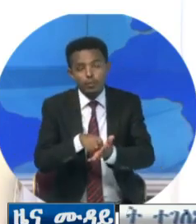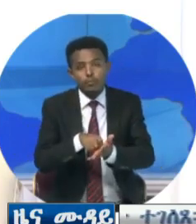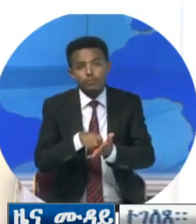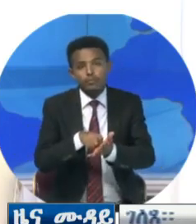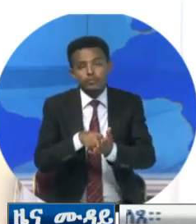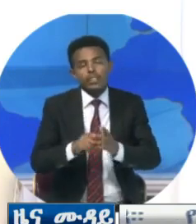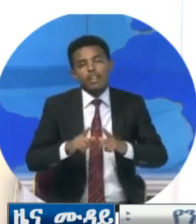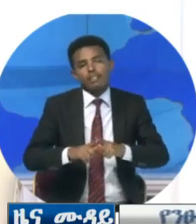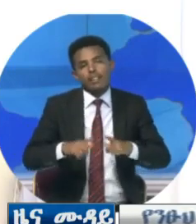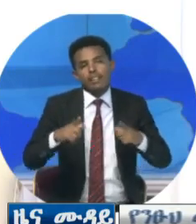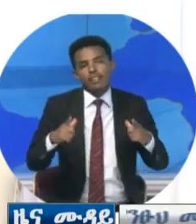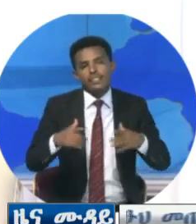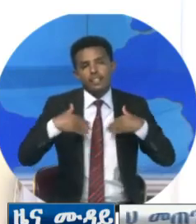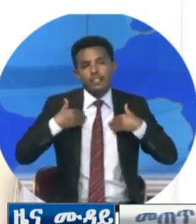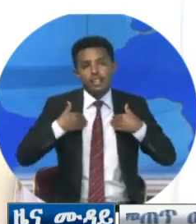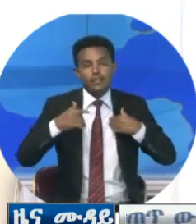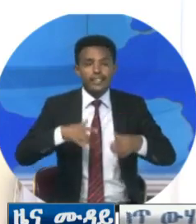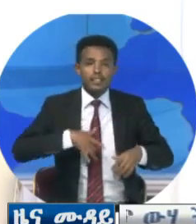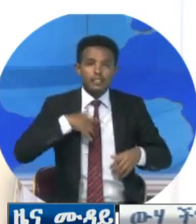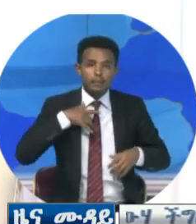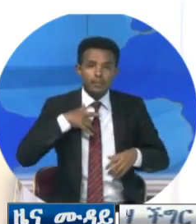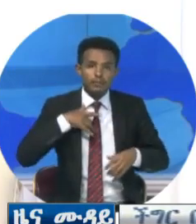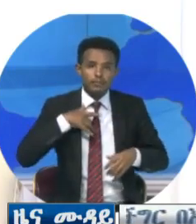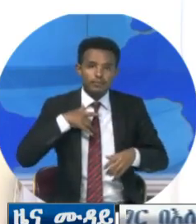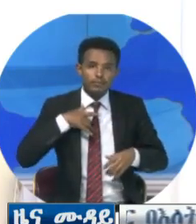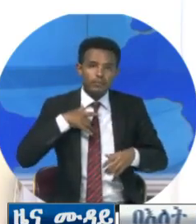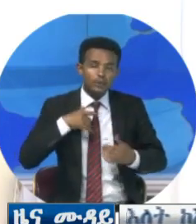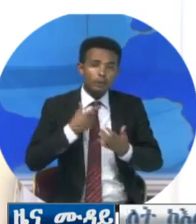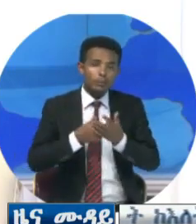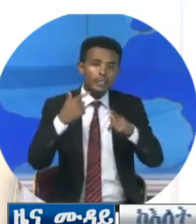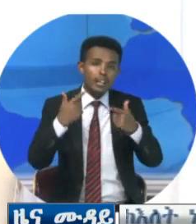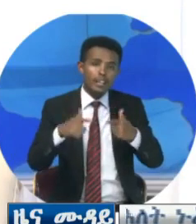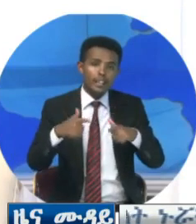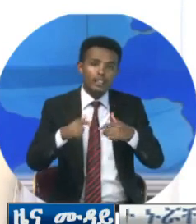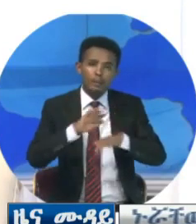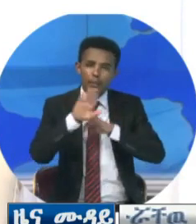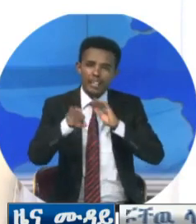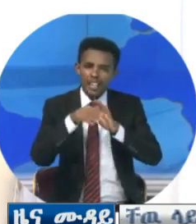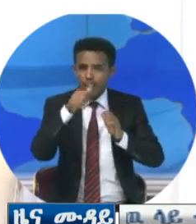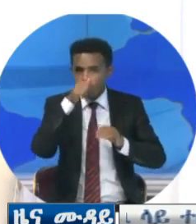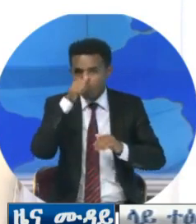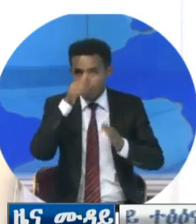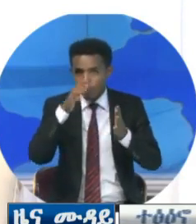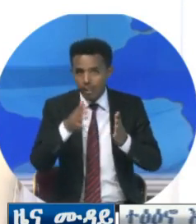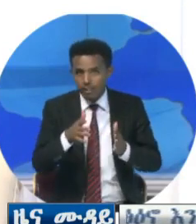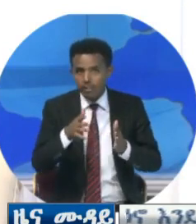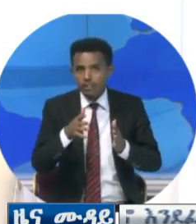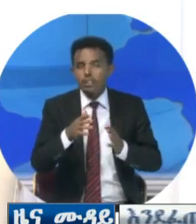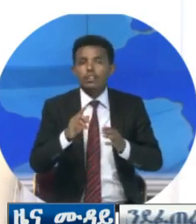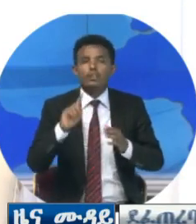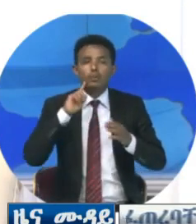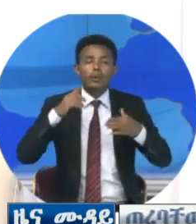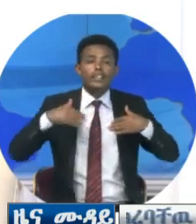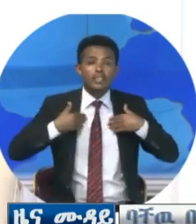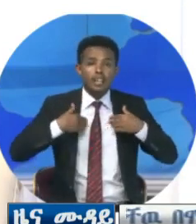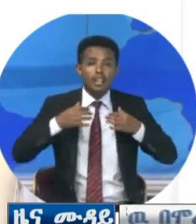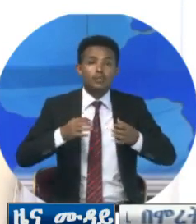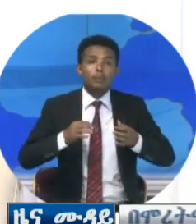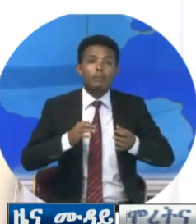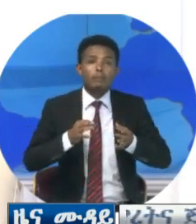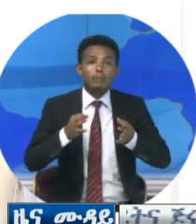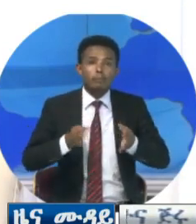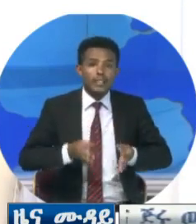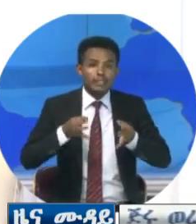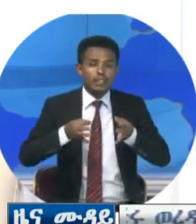ትልቅ ደስታ ነው የተሰማኝ። በዚህ አጋጣሚ ለመላው ኢትዮጵያውያን እንኳን ደስ አላችሁ መልእክት